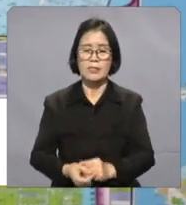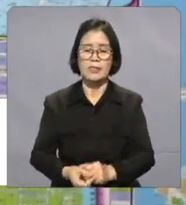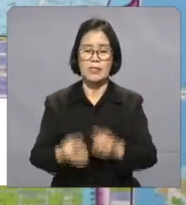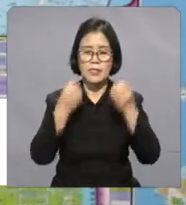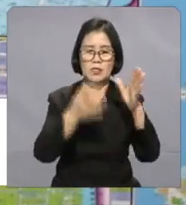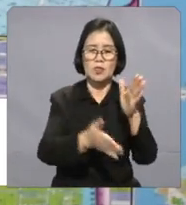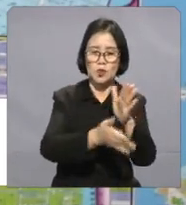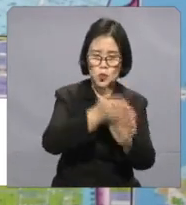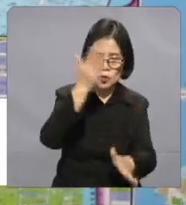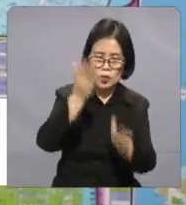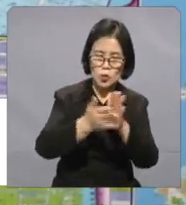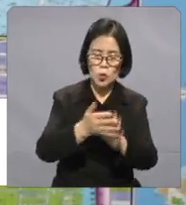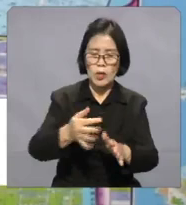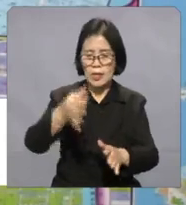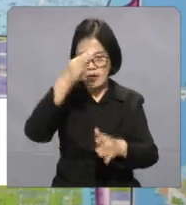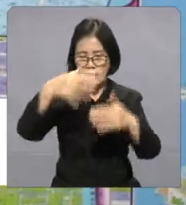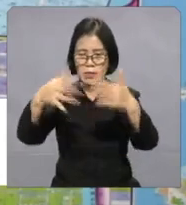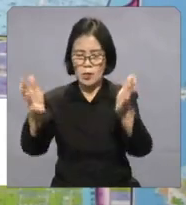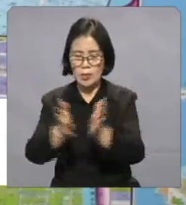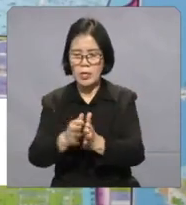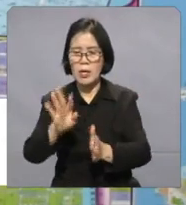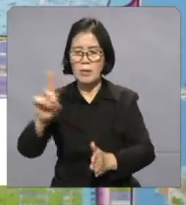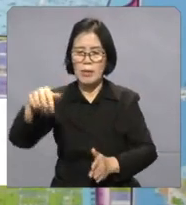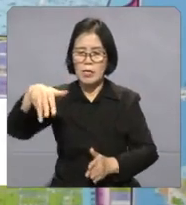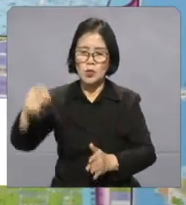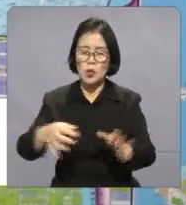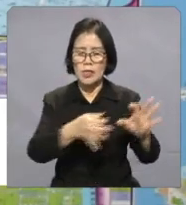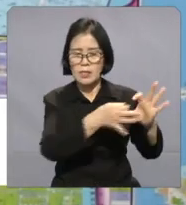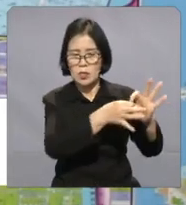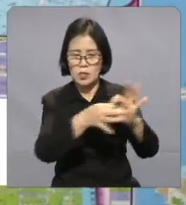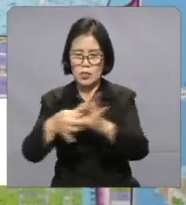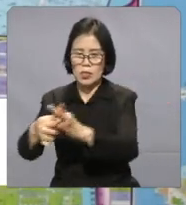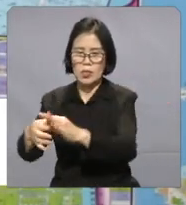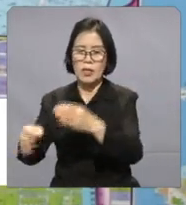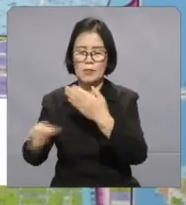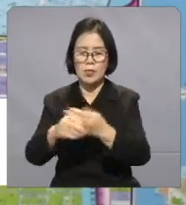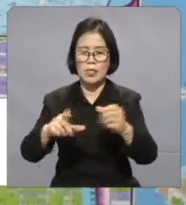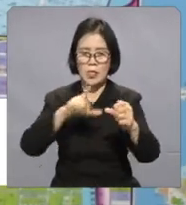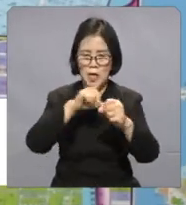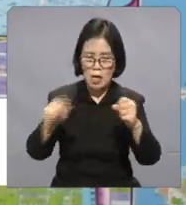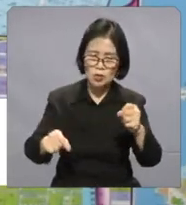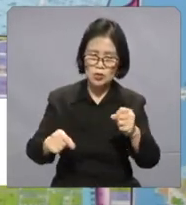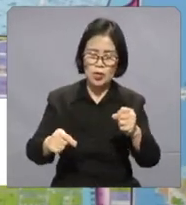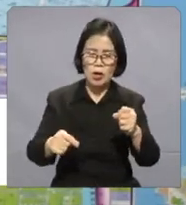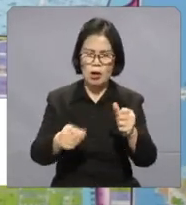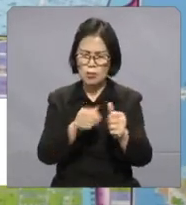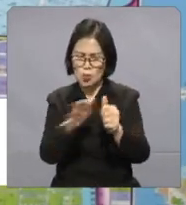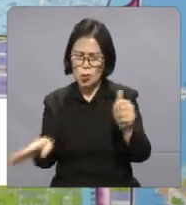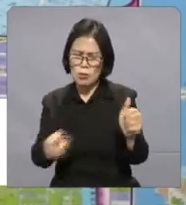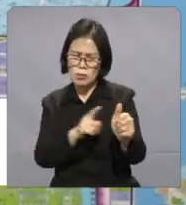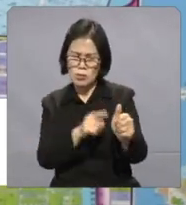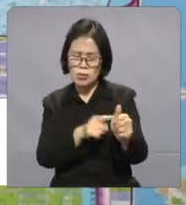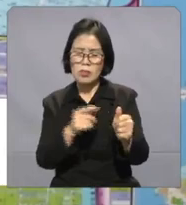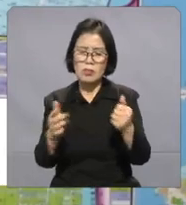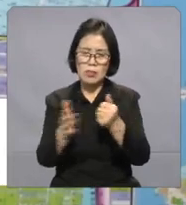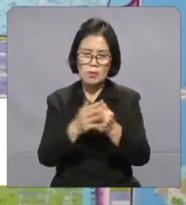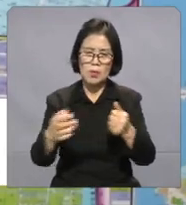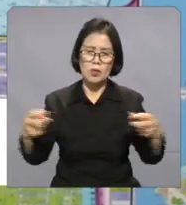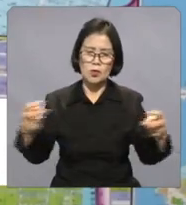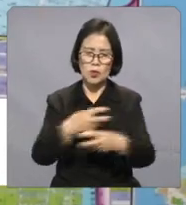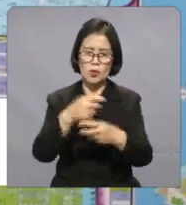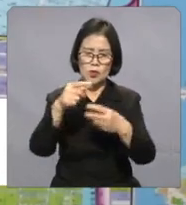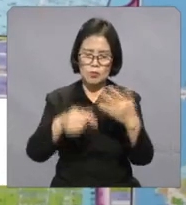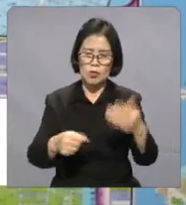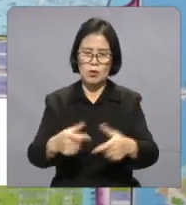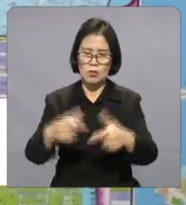그 신도시와 테크노밸리와 박촌까지 연결을 해주면 좀 우리 계양구가 좀 많이 소외된 지역이기 때문에 어떤 교통